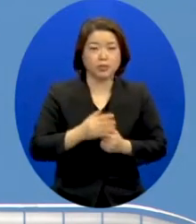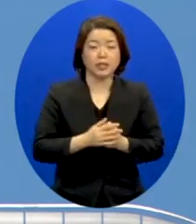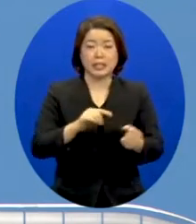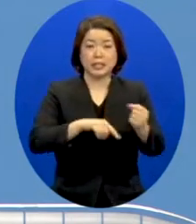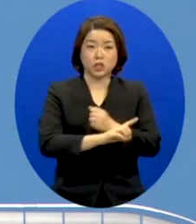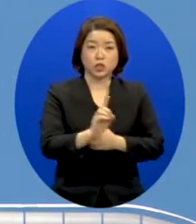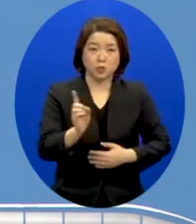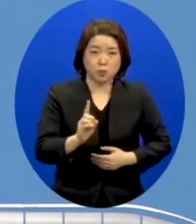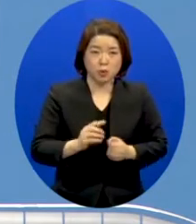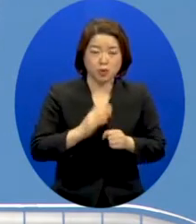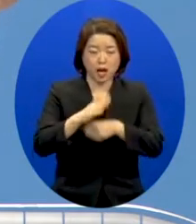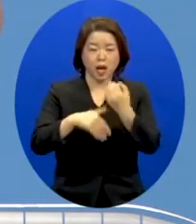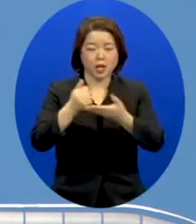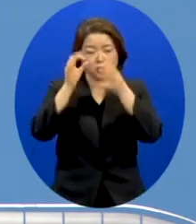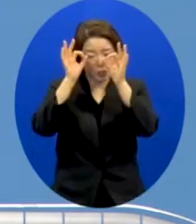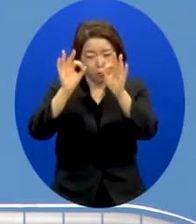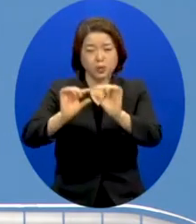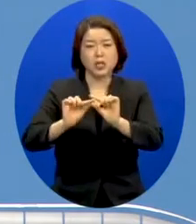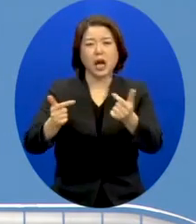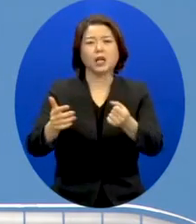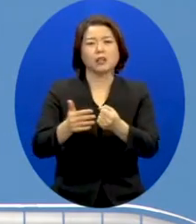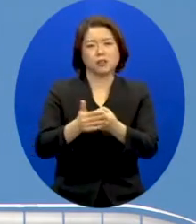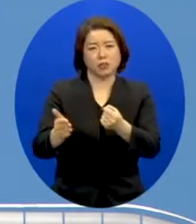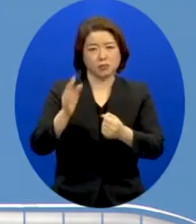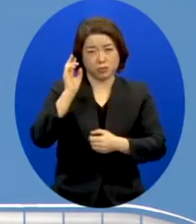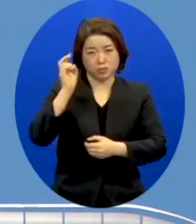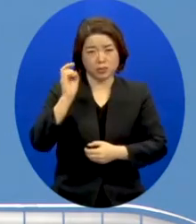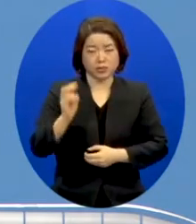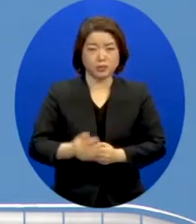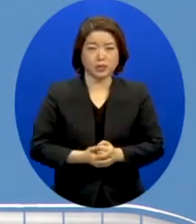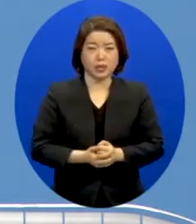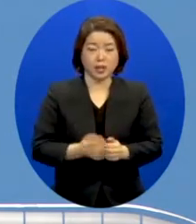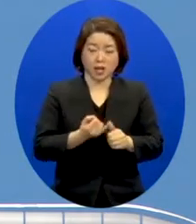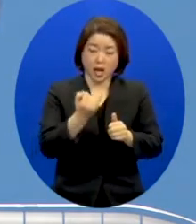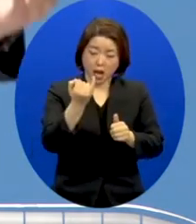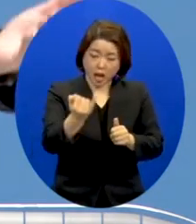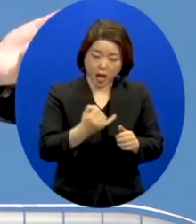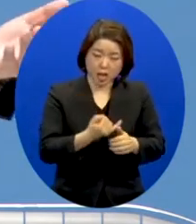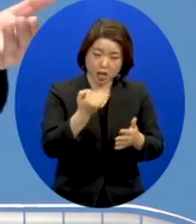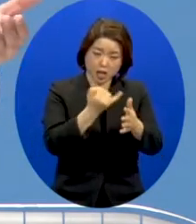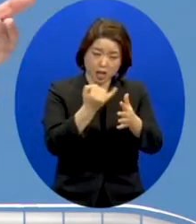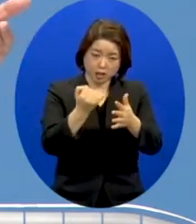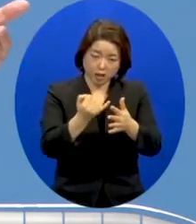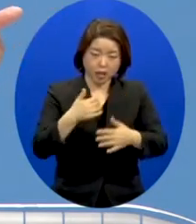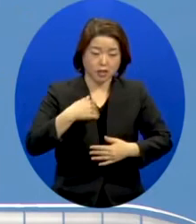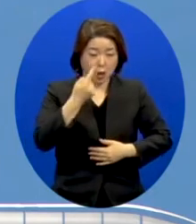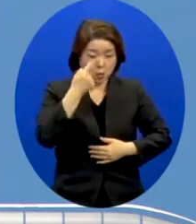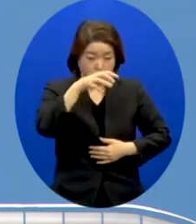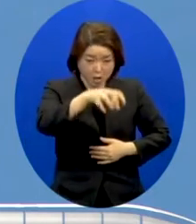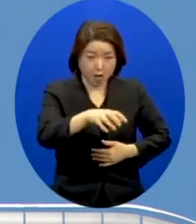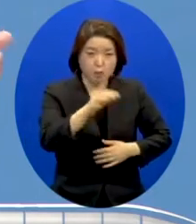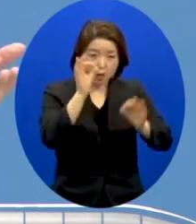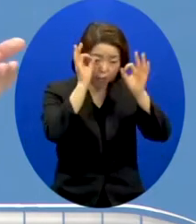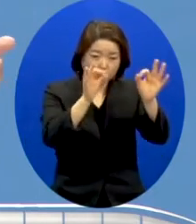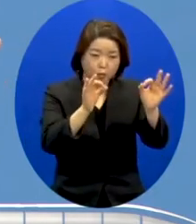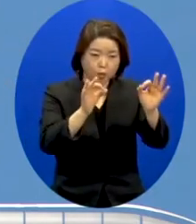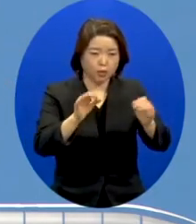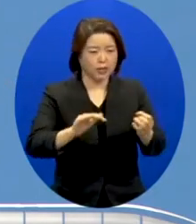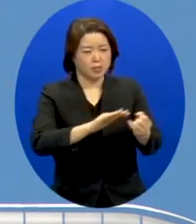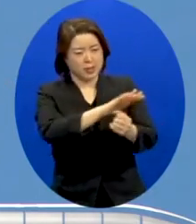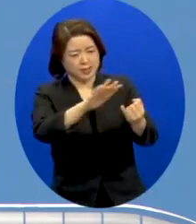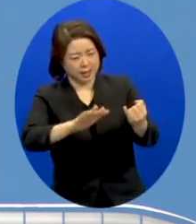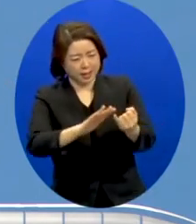이유는 하나님은 보이지 않는 분이 얻기 때문에 아내와 딸들은 내 눈에 보이니까 그러니까 사랑하게